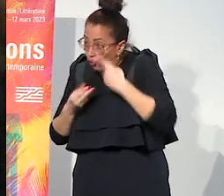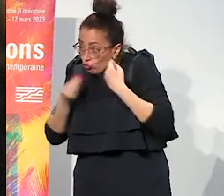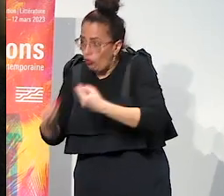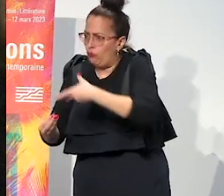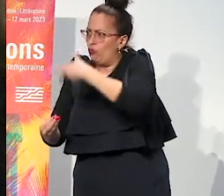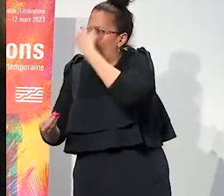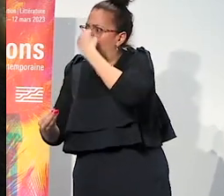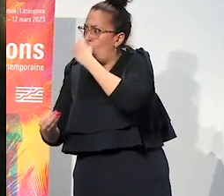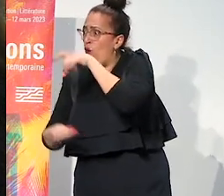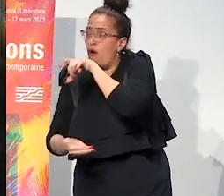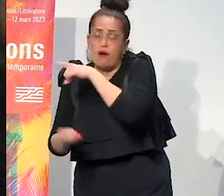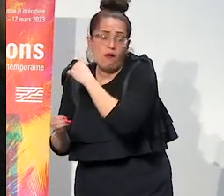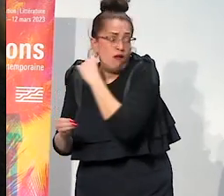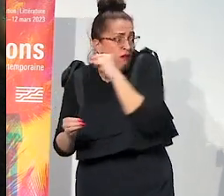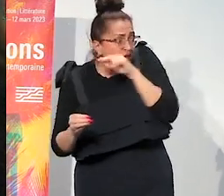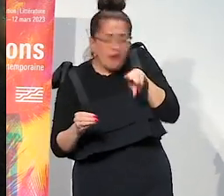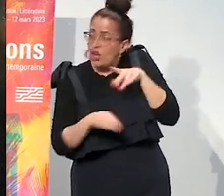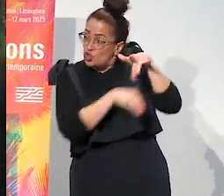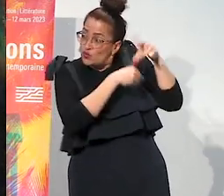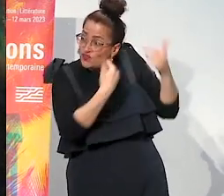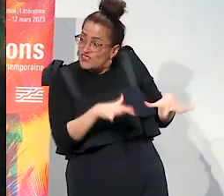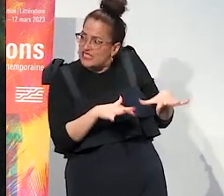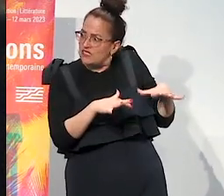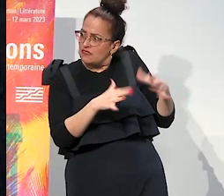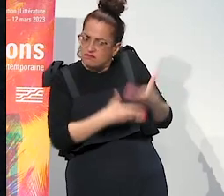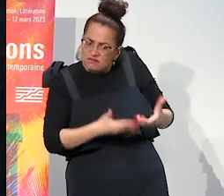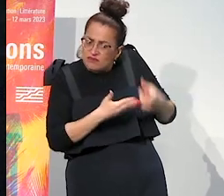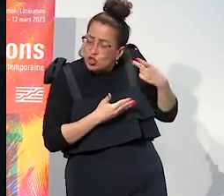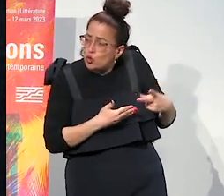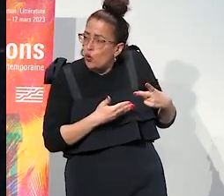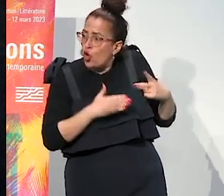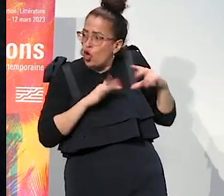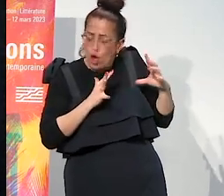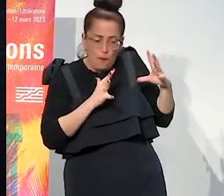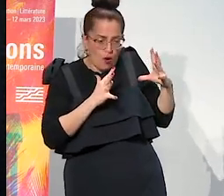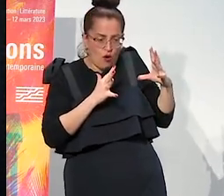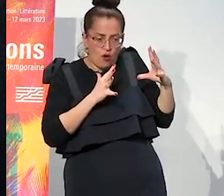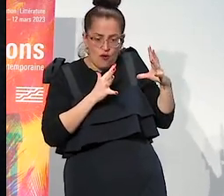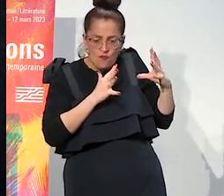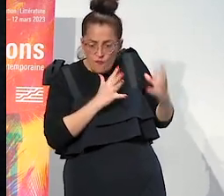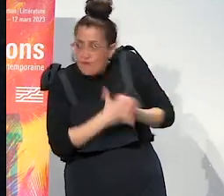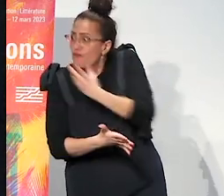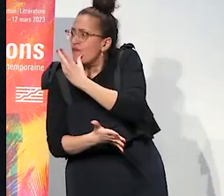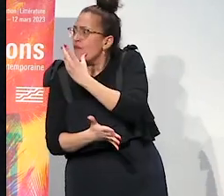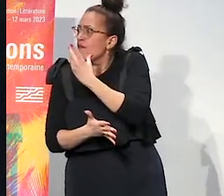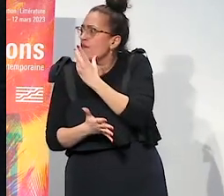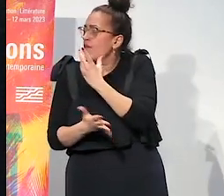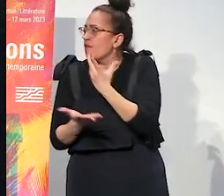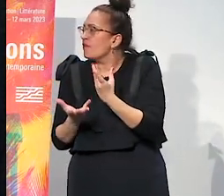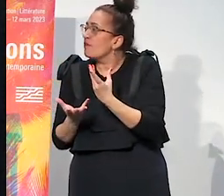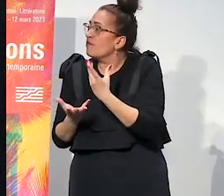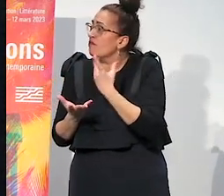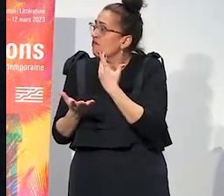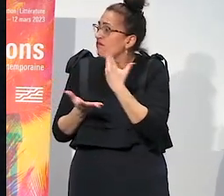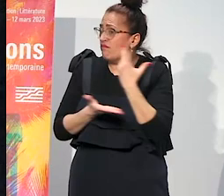voilà, sur ce qu'ont vécu les autres. Et donc, je ne sais pas si vous appelez ça héritage, mais c'est un...